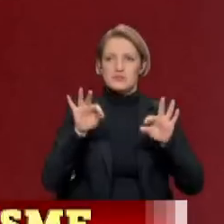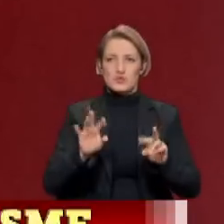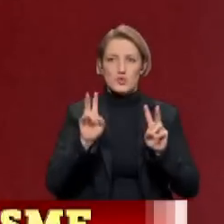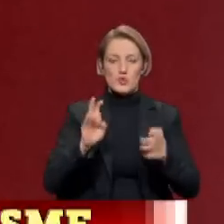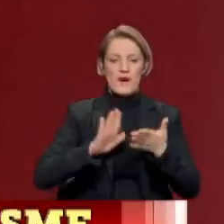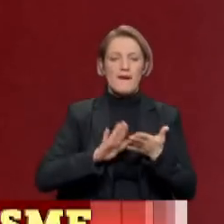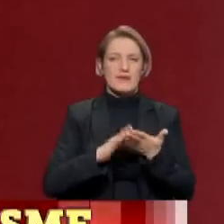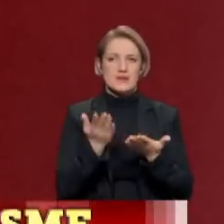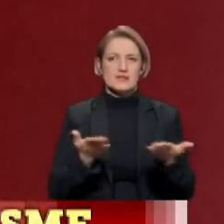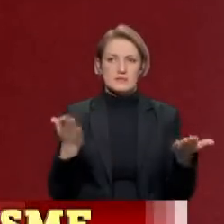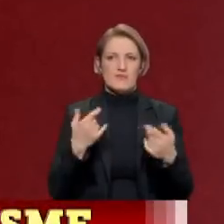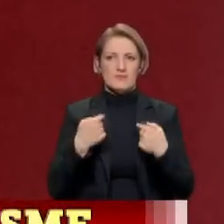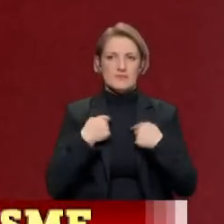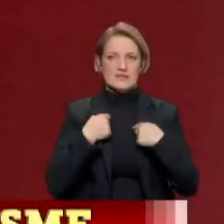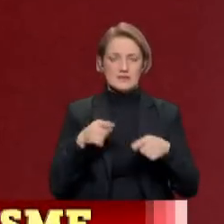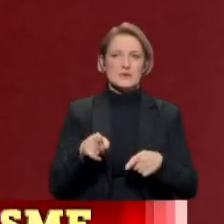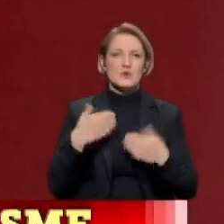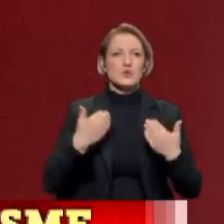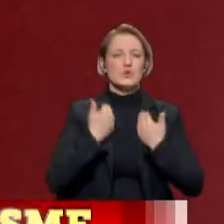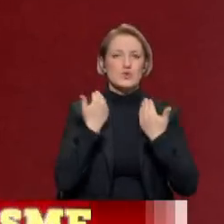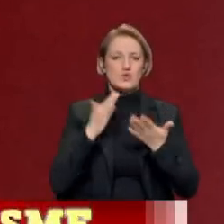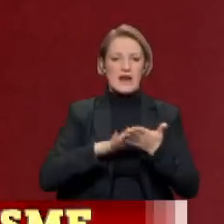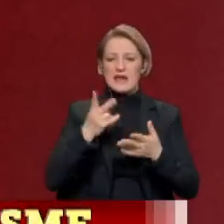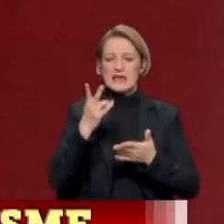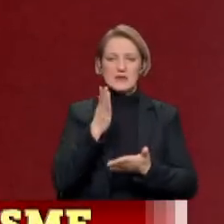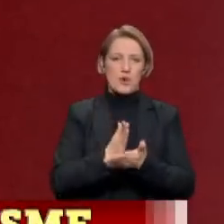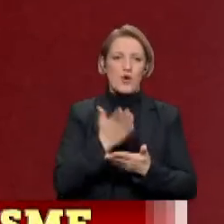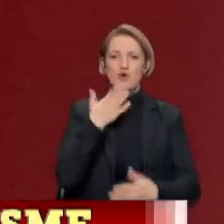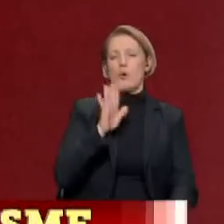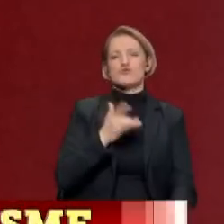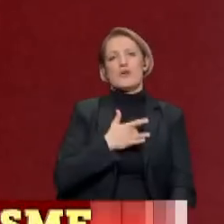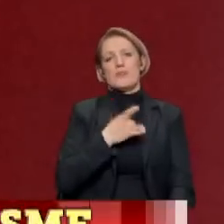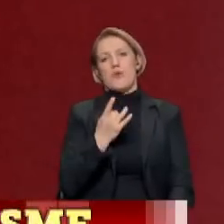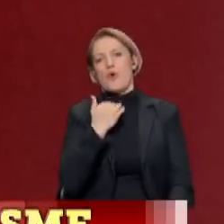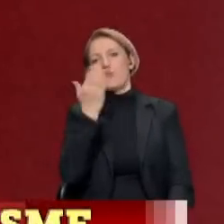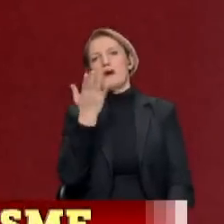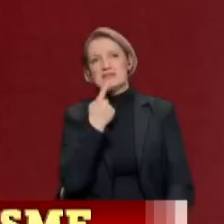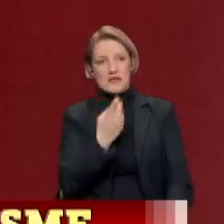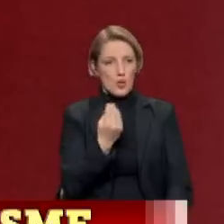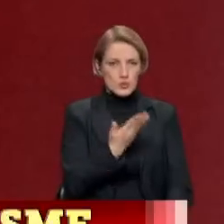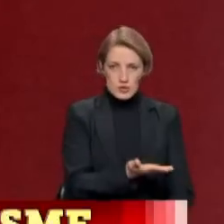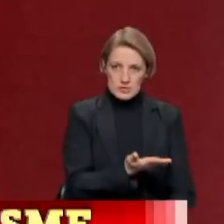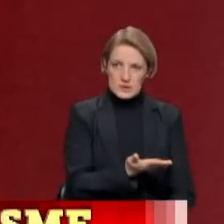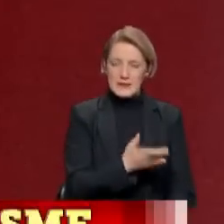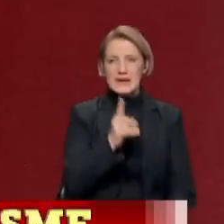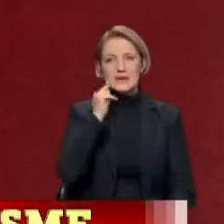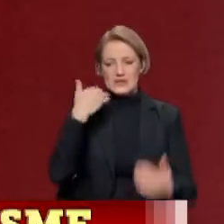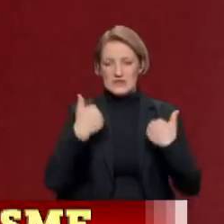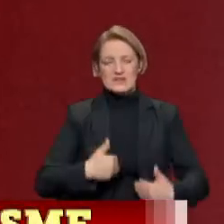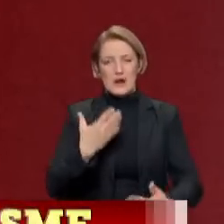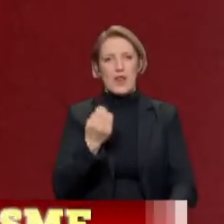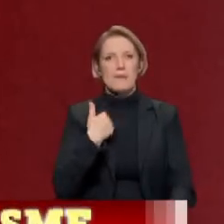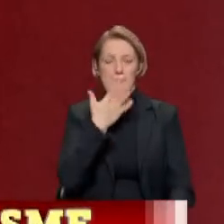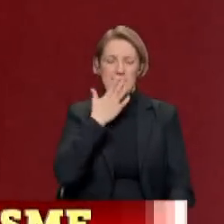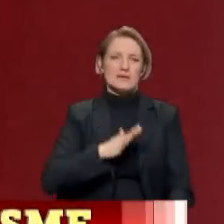konuda arkadaşlarımız ve bizim kuşu arkadaşlar özellikle ikiye bölünmüştü. Yok canım, bu kadar da olmaz diyen çoktu. Kişisel olarak ben